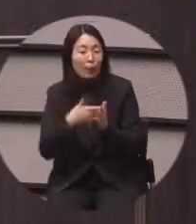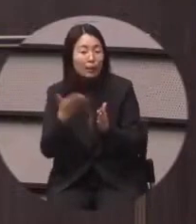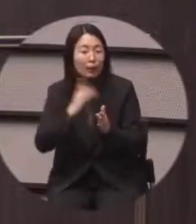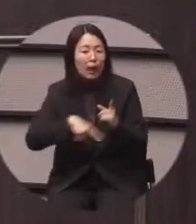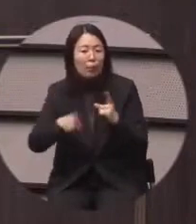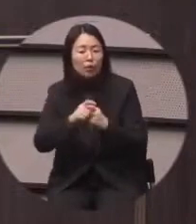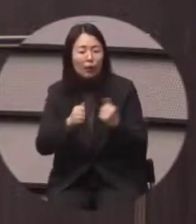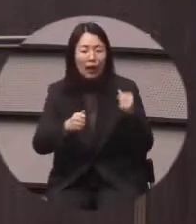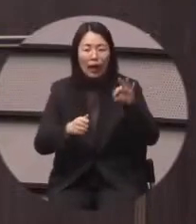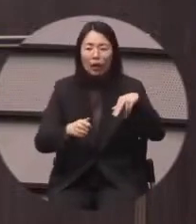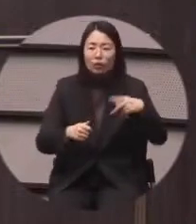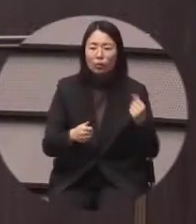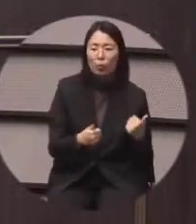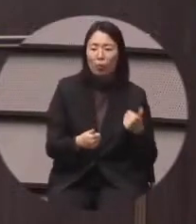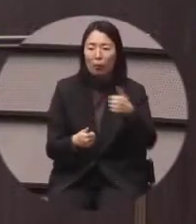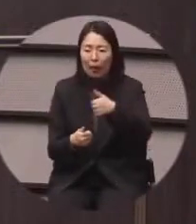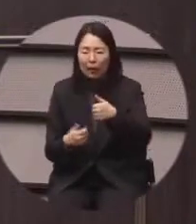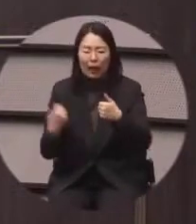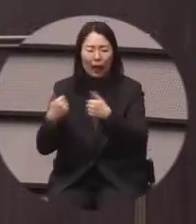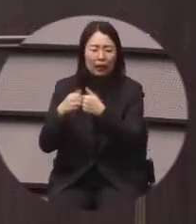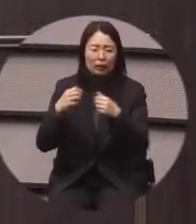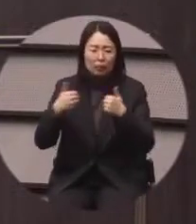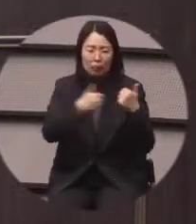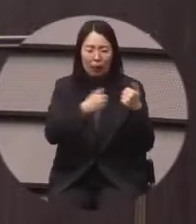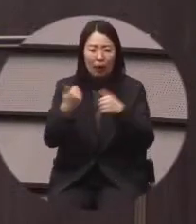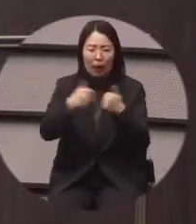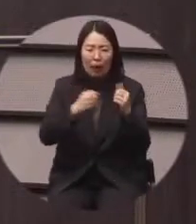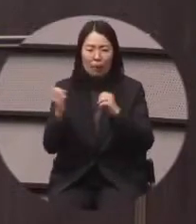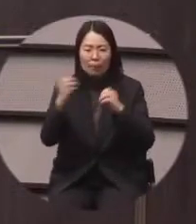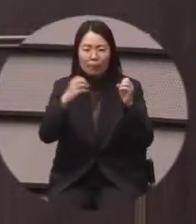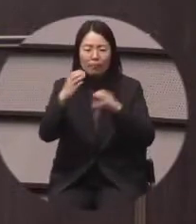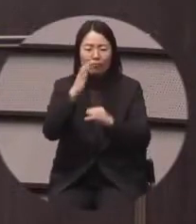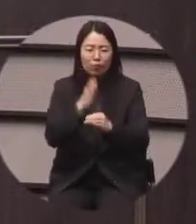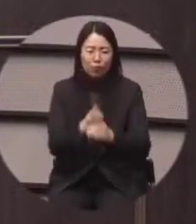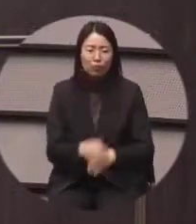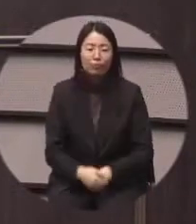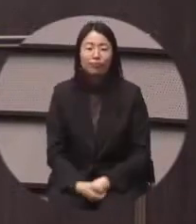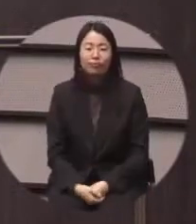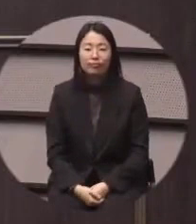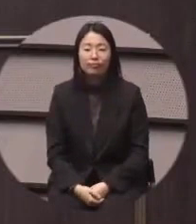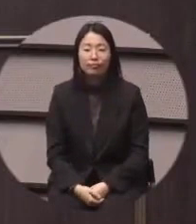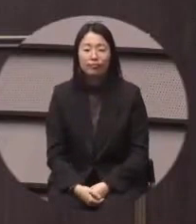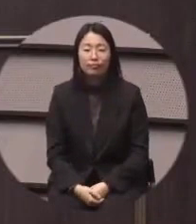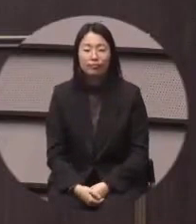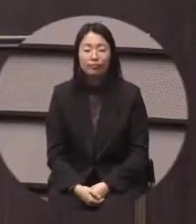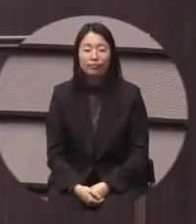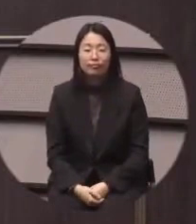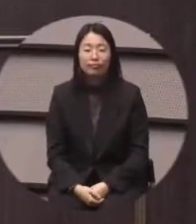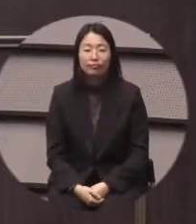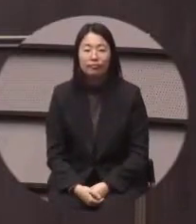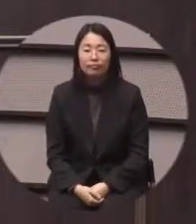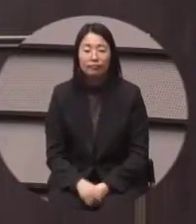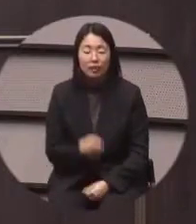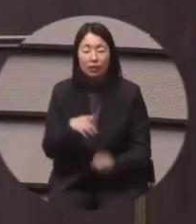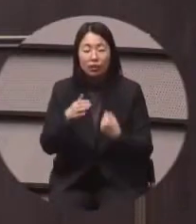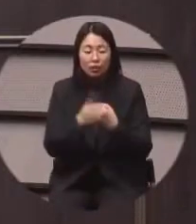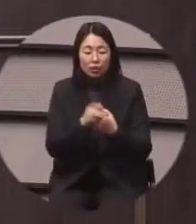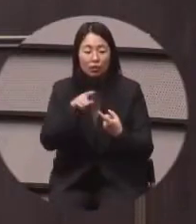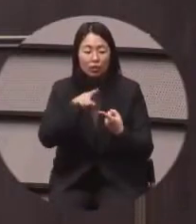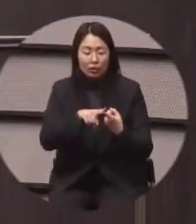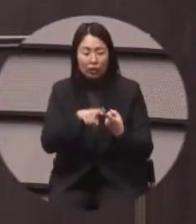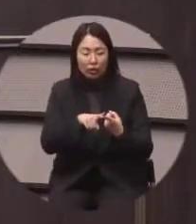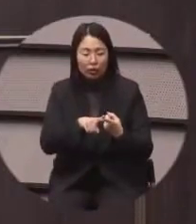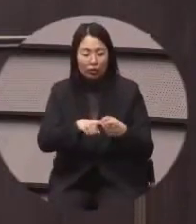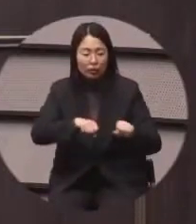다시 항소가 제기되어 아직도 끝나지 않은 상황인 것으로 알고 있습니다. 이렇듯 미흡한 행정처리로